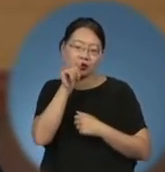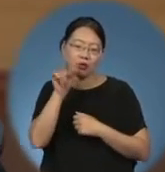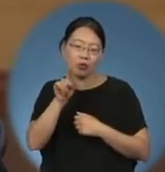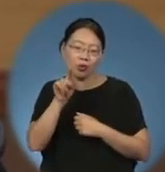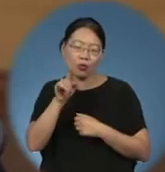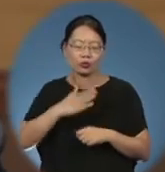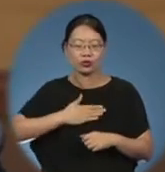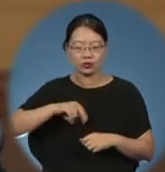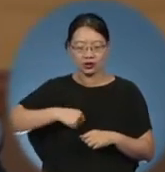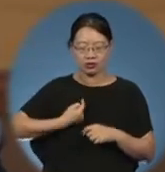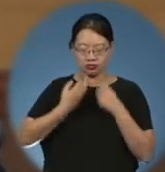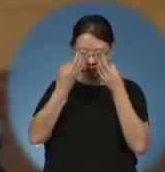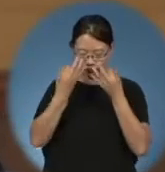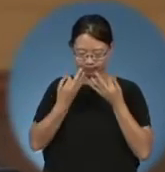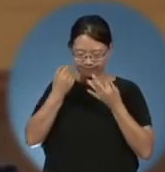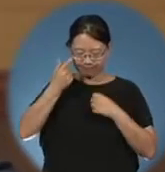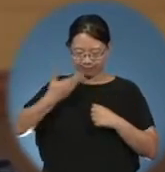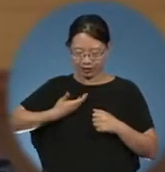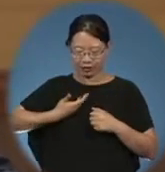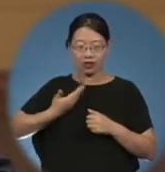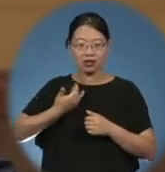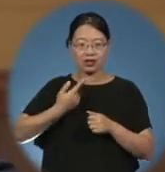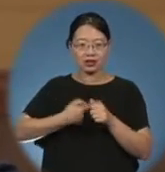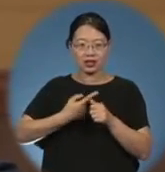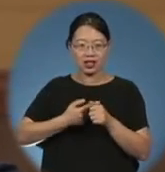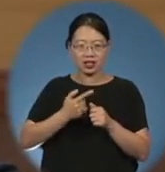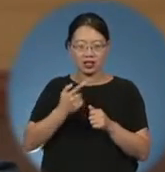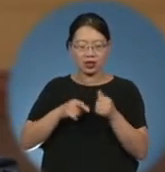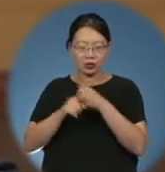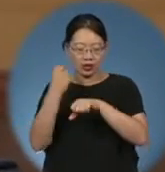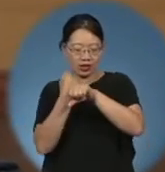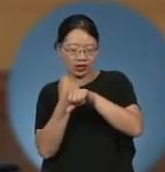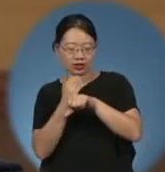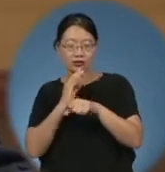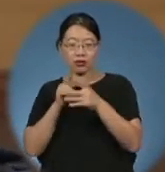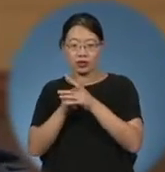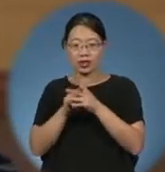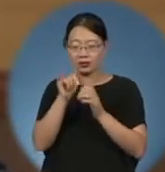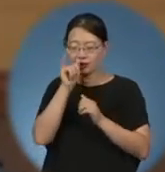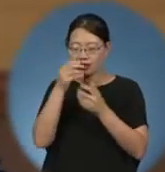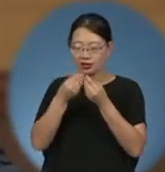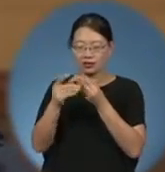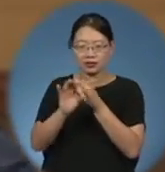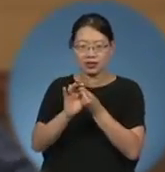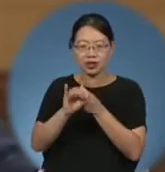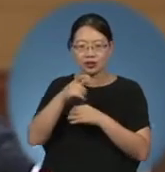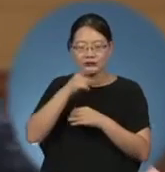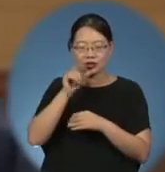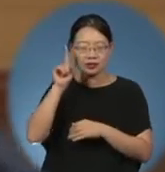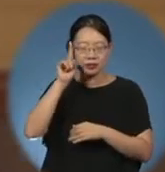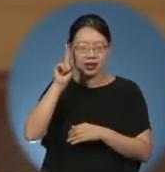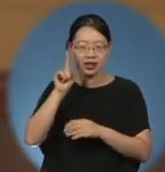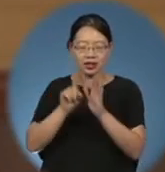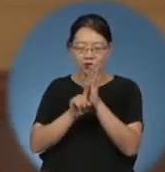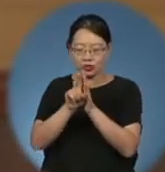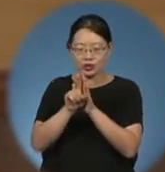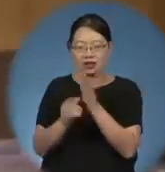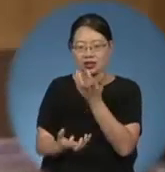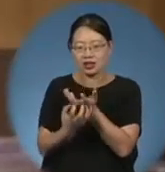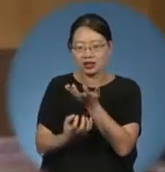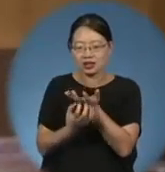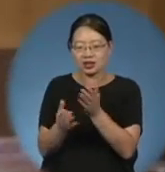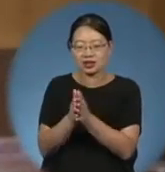처자식 그렇게 한 겁니다 자연과 우리가 배운 자연과학의 정답이 있지 않습니까 예를 드럼 물이 100도씨 3 끓는다